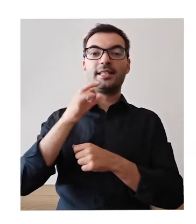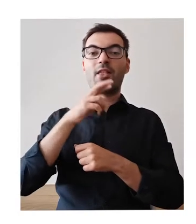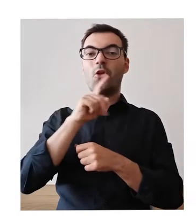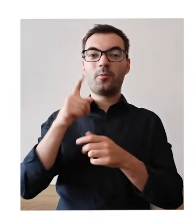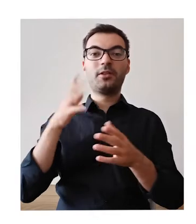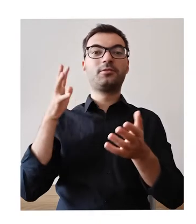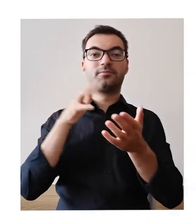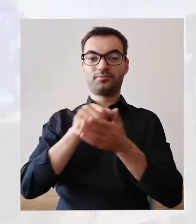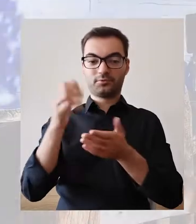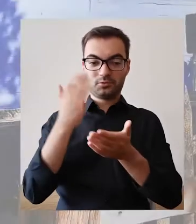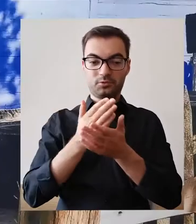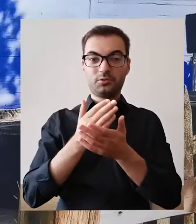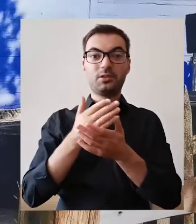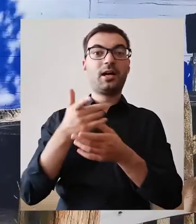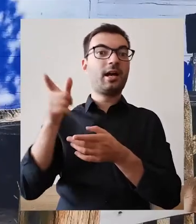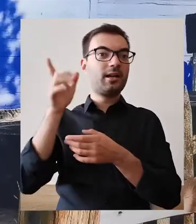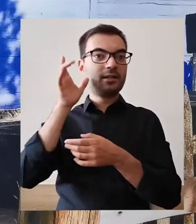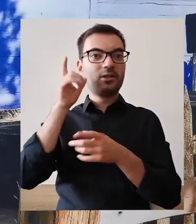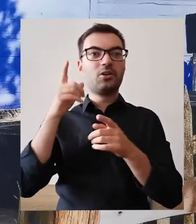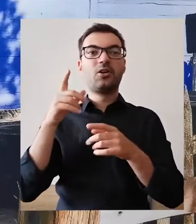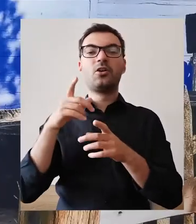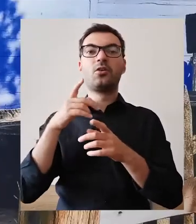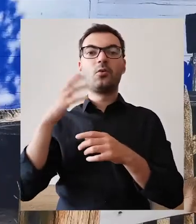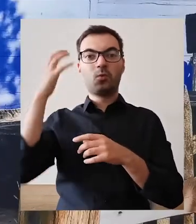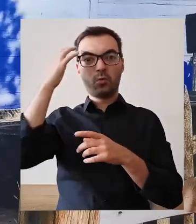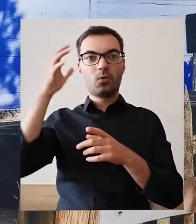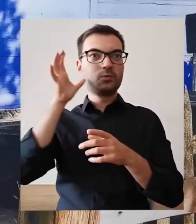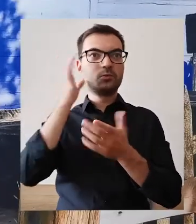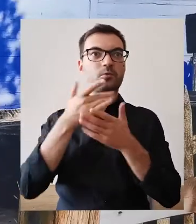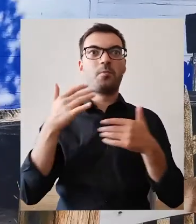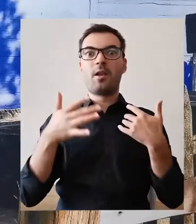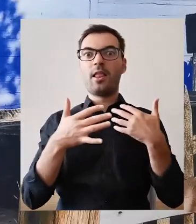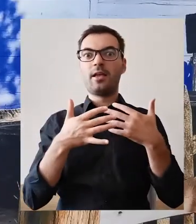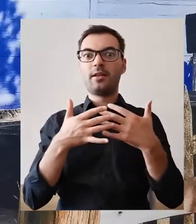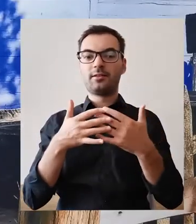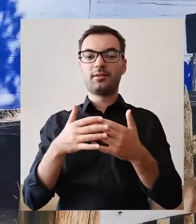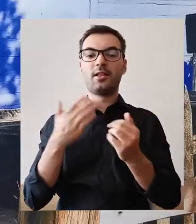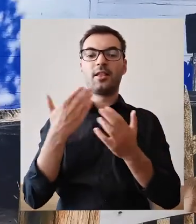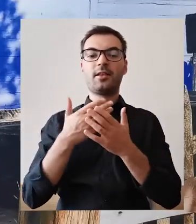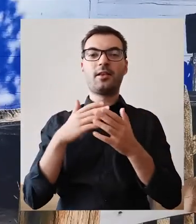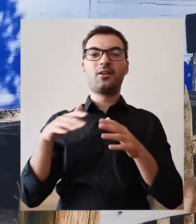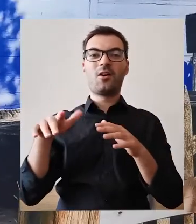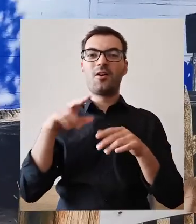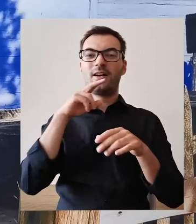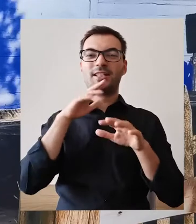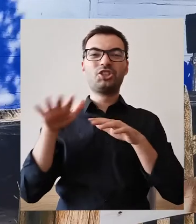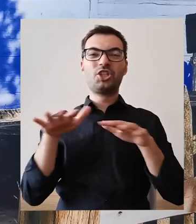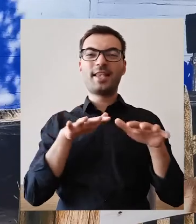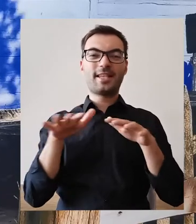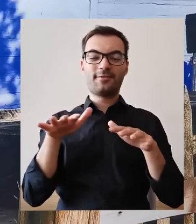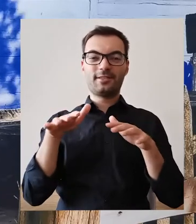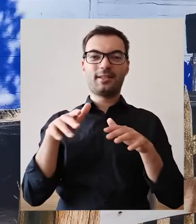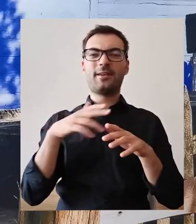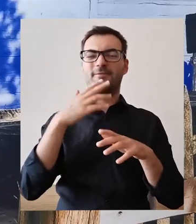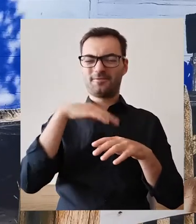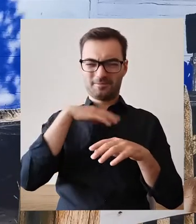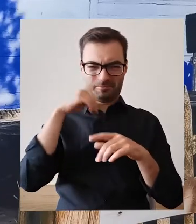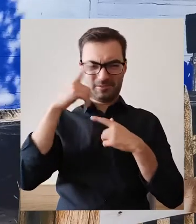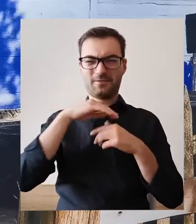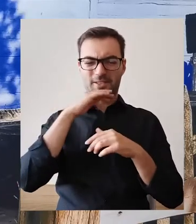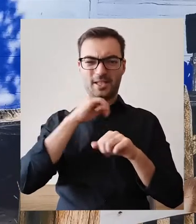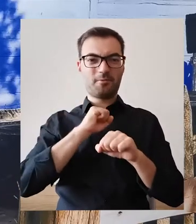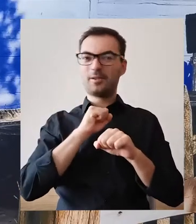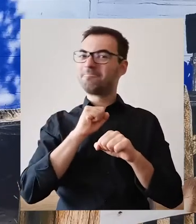najeźdźcy są coraz bliżej i choć trzeba bliska otaczający ogród wydawały się wystarczająco obroną jednak